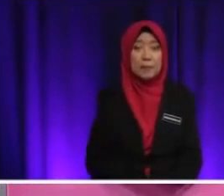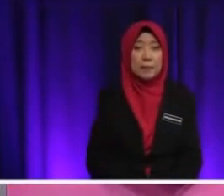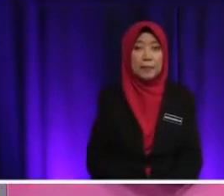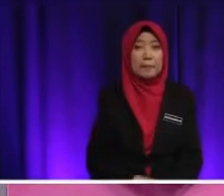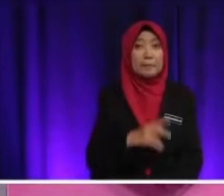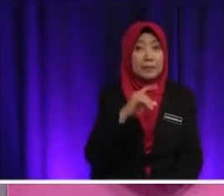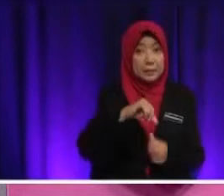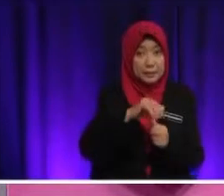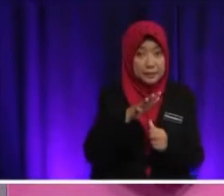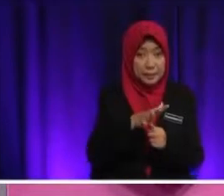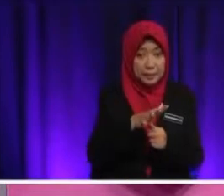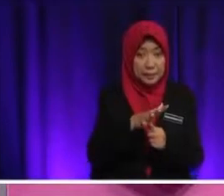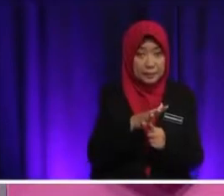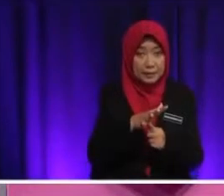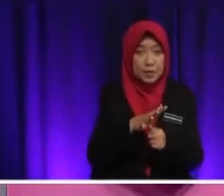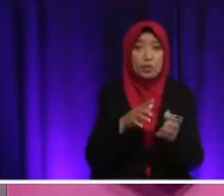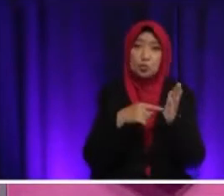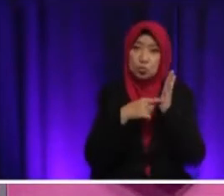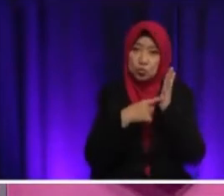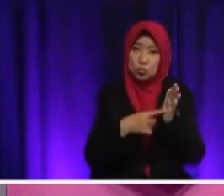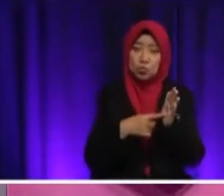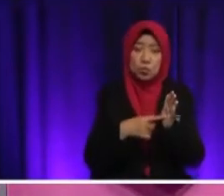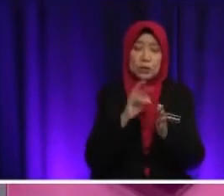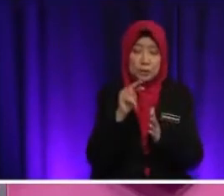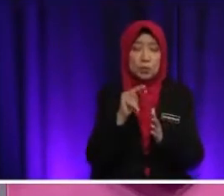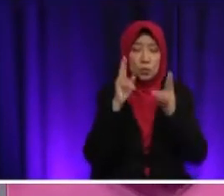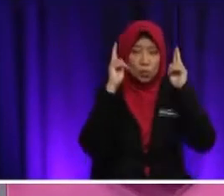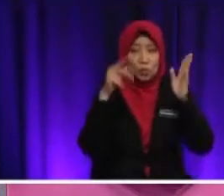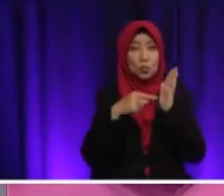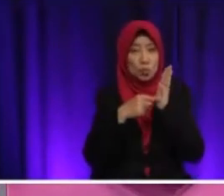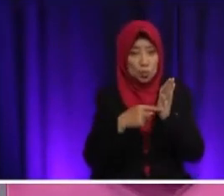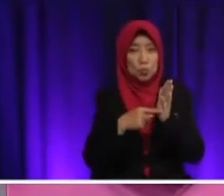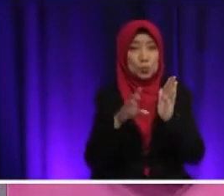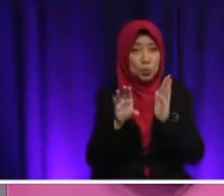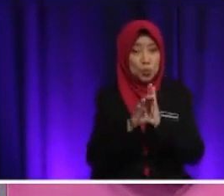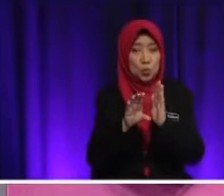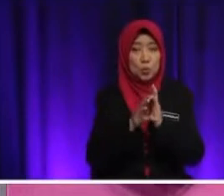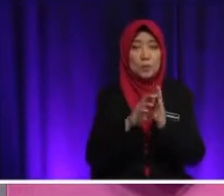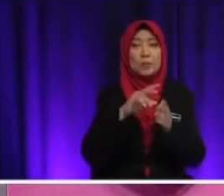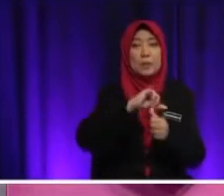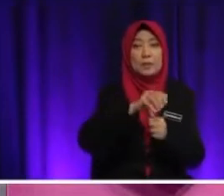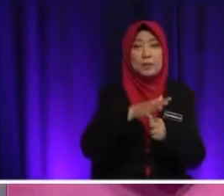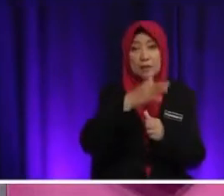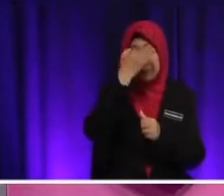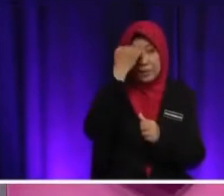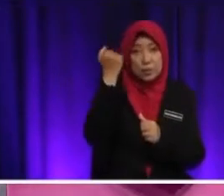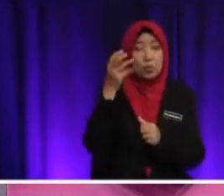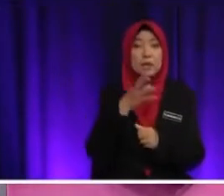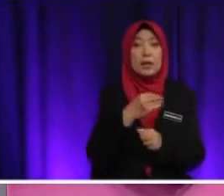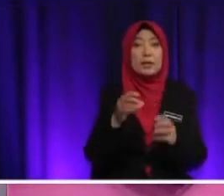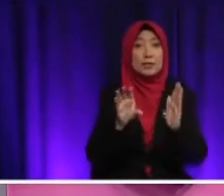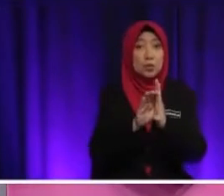ada kesannya. Nanti tunjuk contoh, jangan risau, kita akan tunjuk contoh. Ya. Kesan, faktor dan juga contoh. Ya.